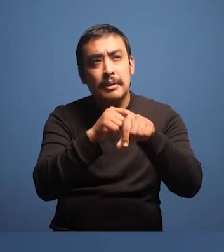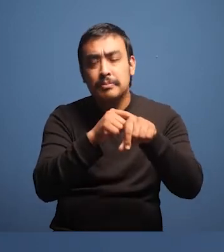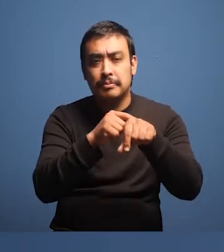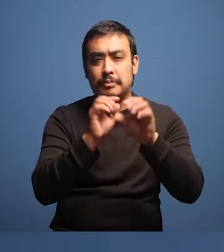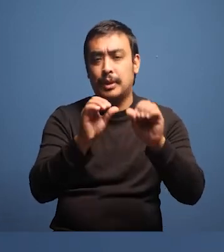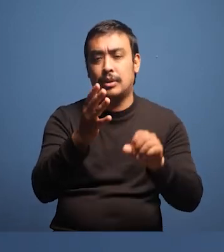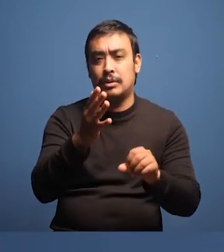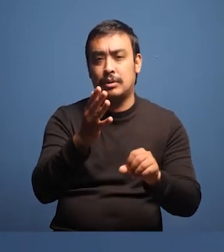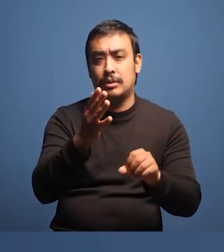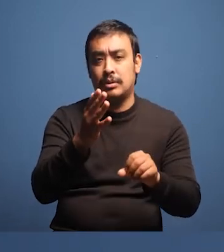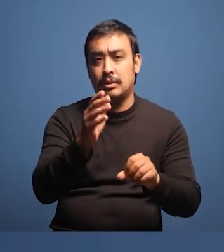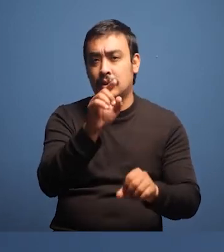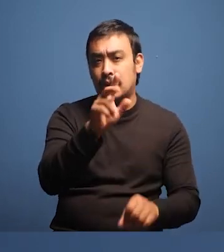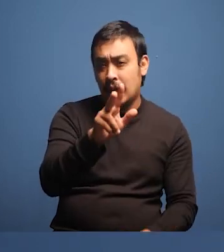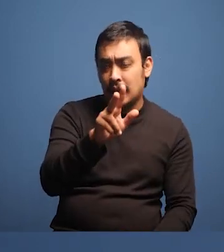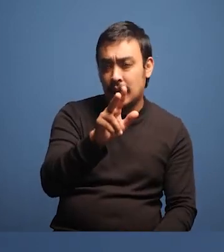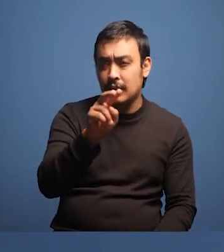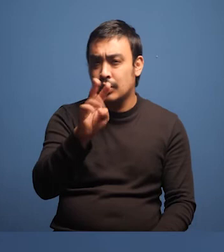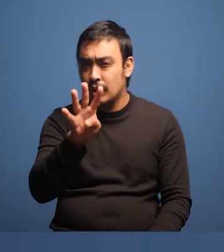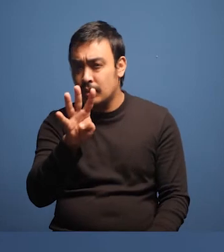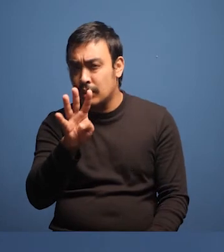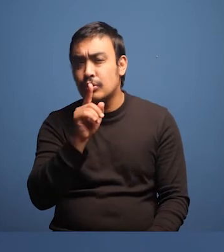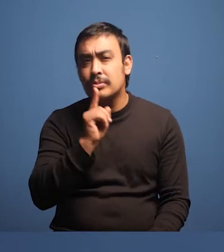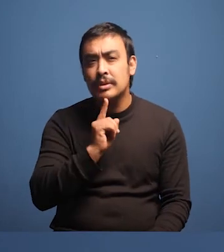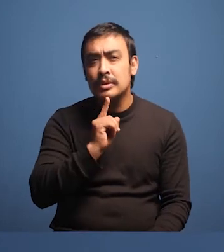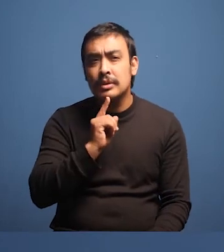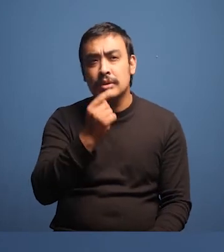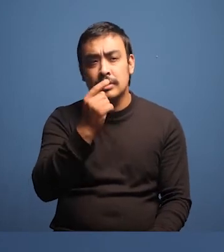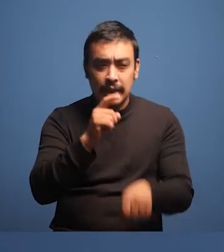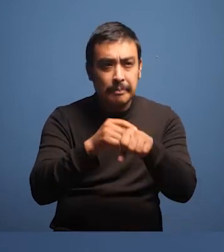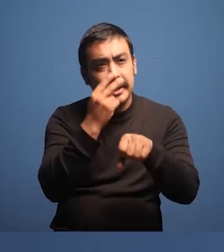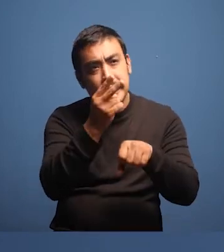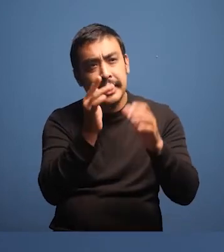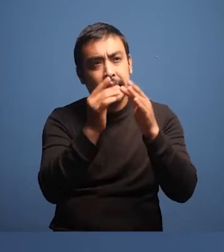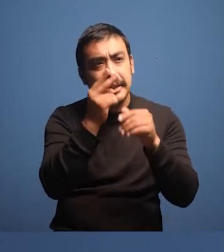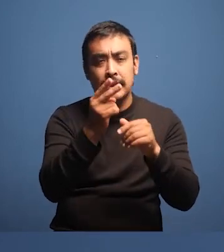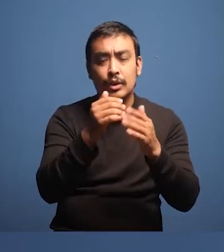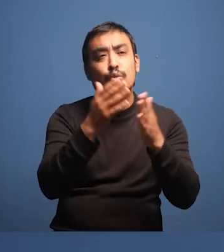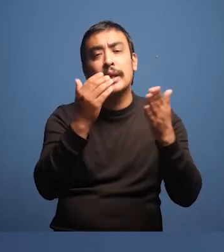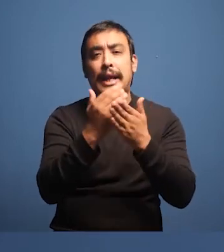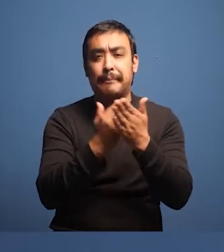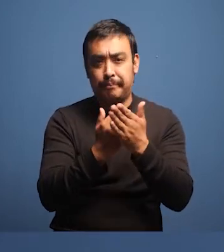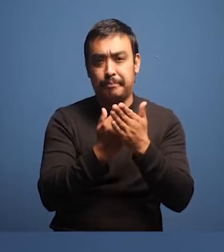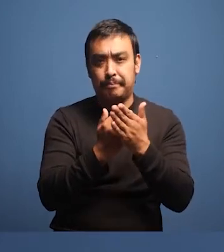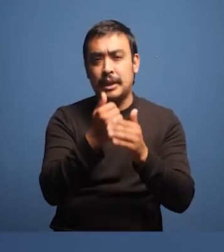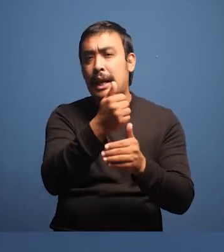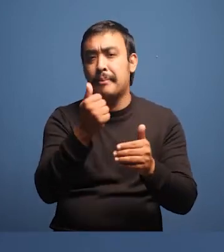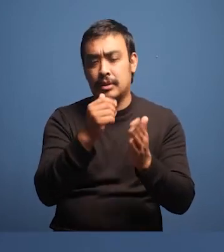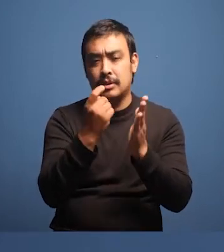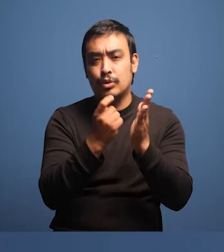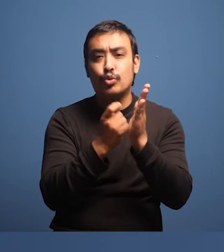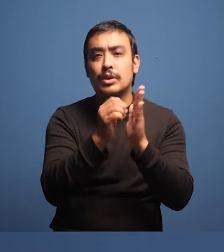कि यदि 18 to 24 इयर्सको तपाईँको बच्चाहरू हुनुहुन्छ भने उहाँलाई स्क्रिन टाइम दिए पनि हाई लेभल प्रोग्रामिङ भन्ने हुन्छ कि जुन चाहिँ अलिकति हाई क्वालिटीको हुन्छ नि, ताकि